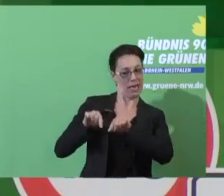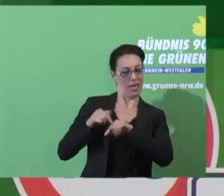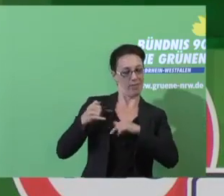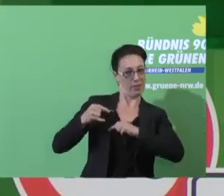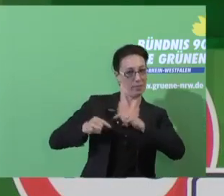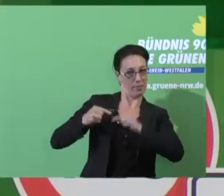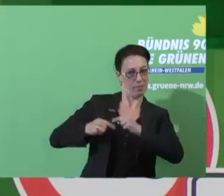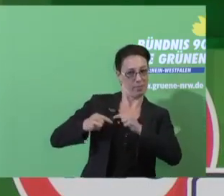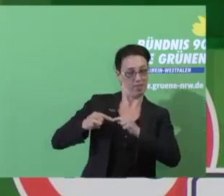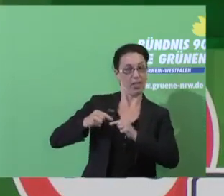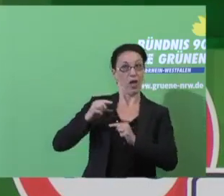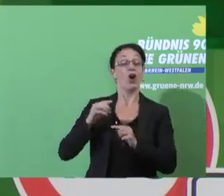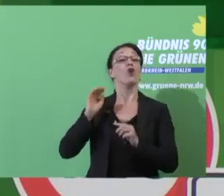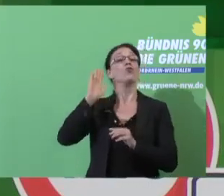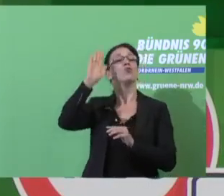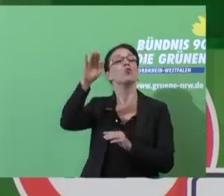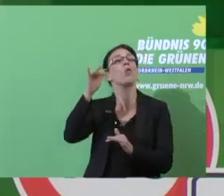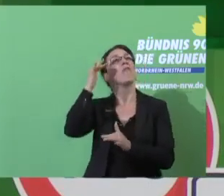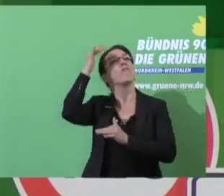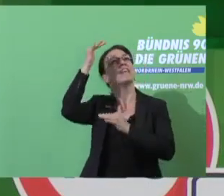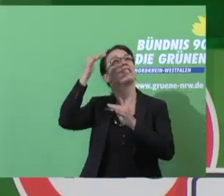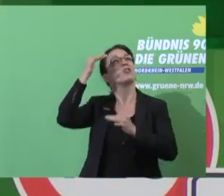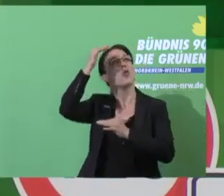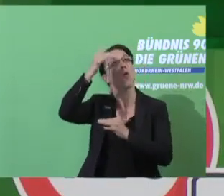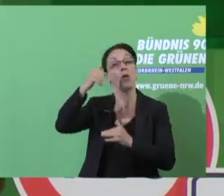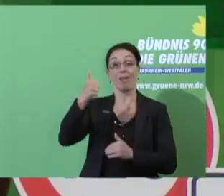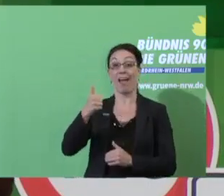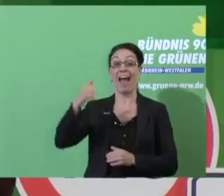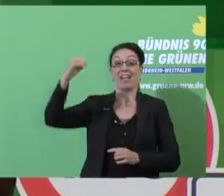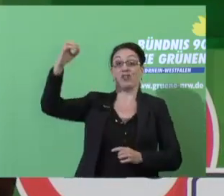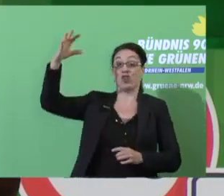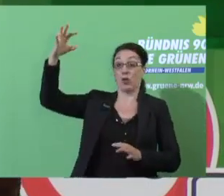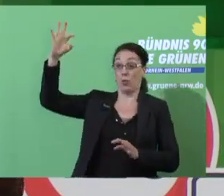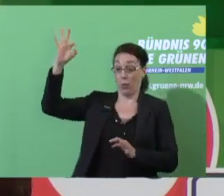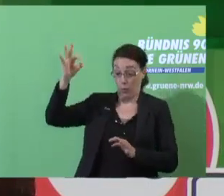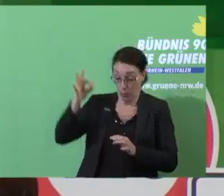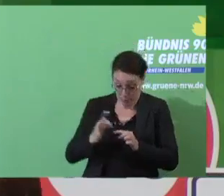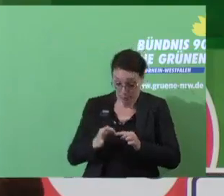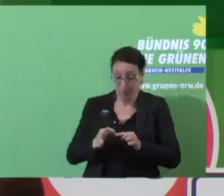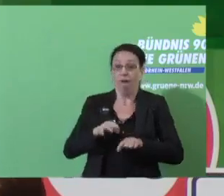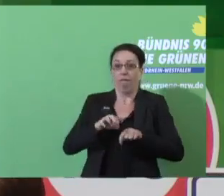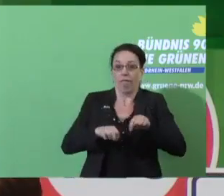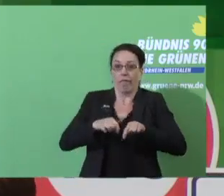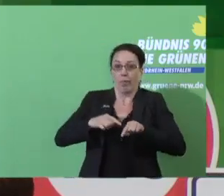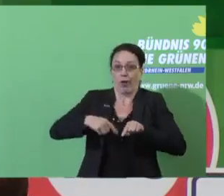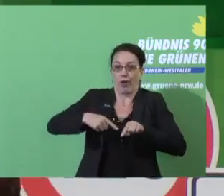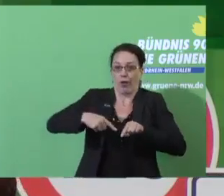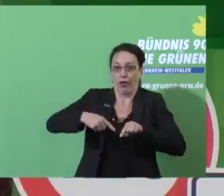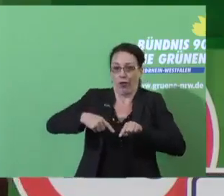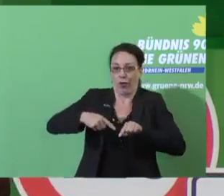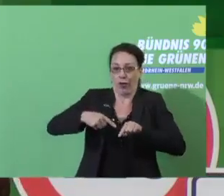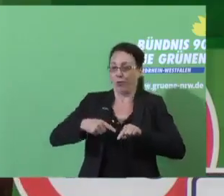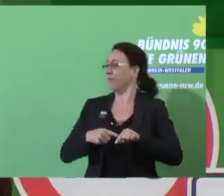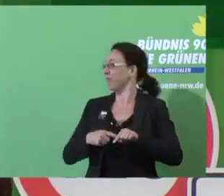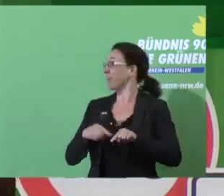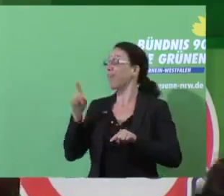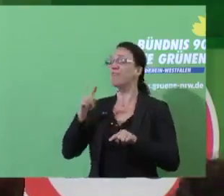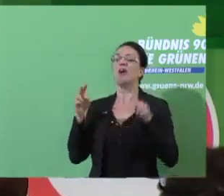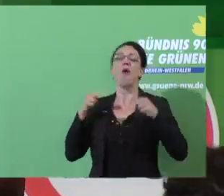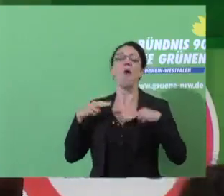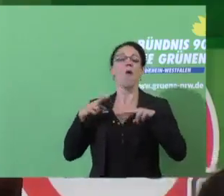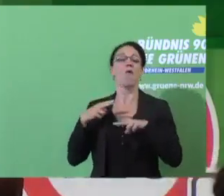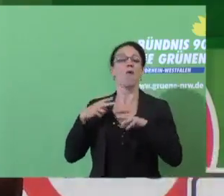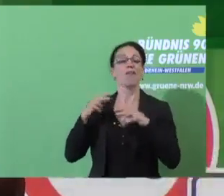dem Sonnenstrahl, der dann alles zum Laufen bringt, auch für dich. Für die Rückfahrt hast du diesen